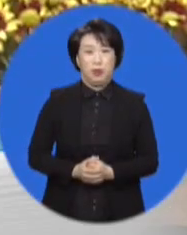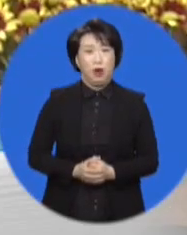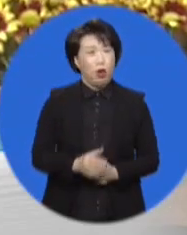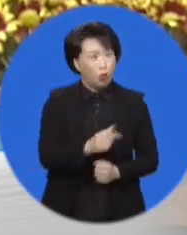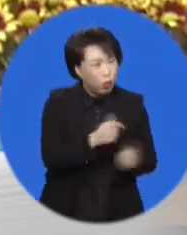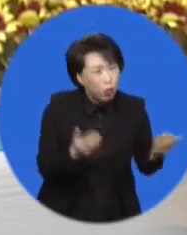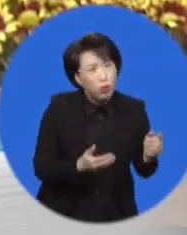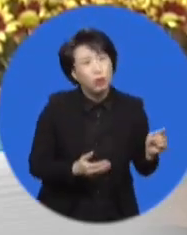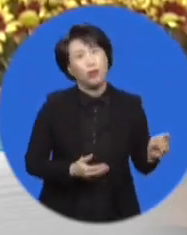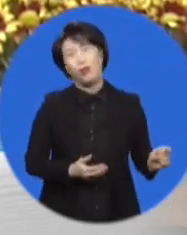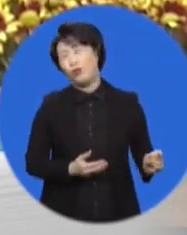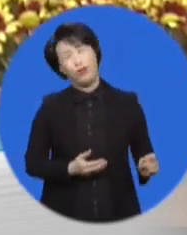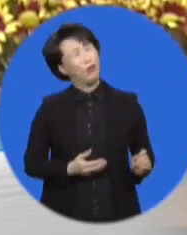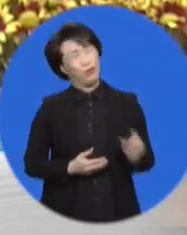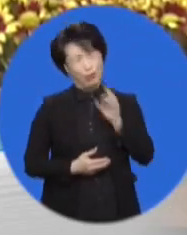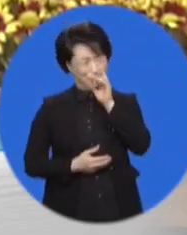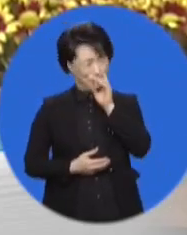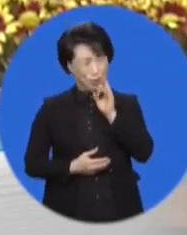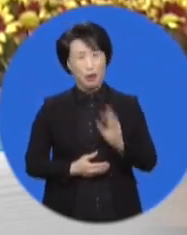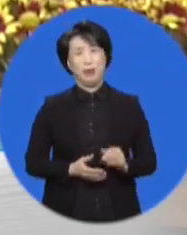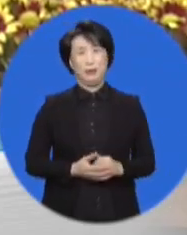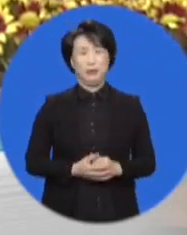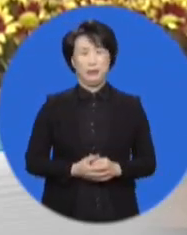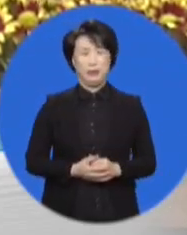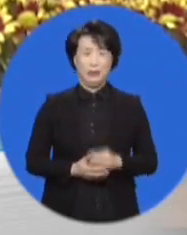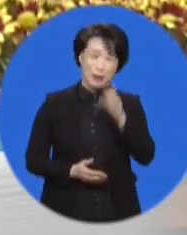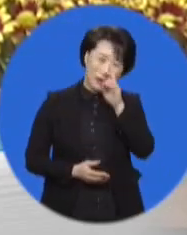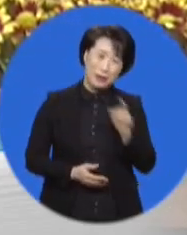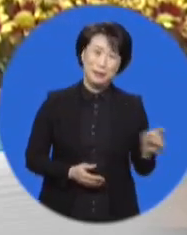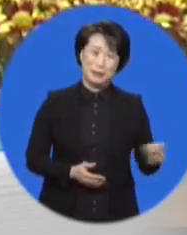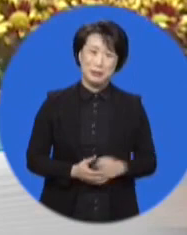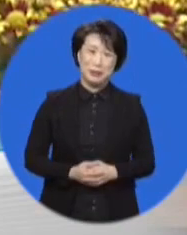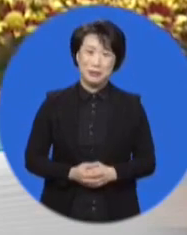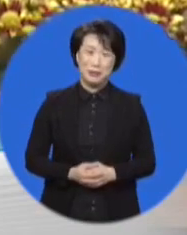큰일 날 일이지 진짜. 큰일 날 일.